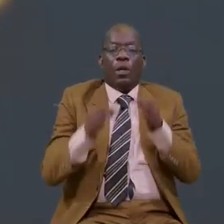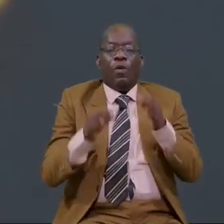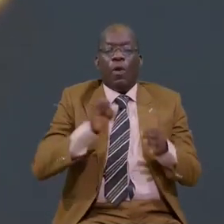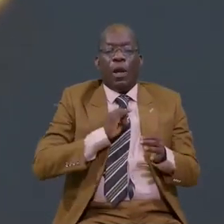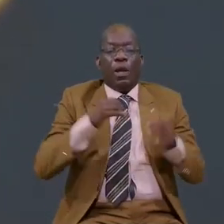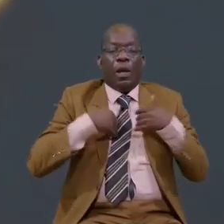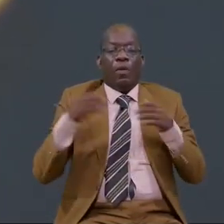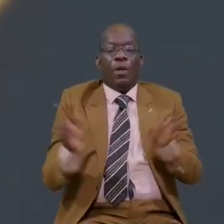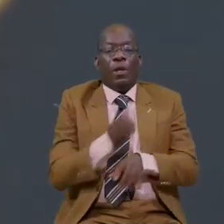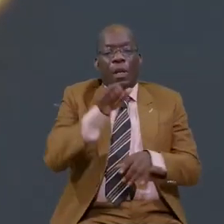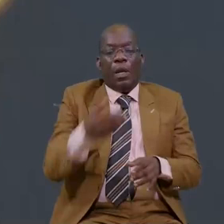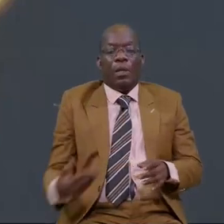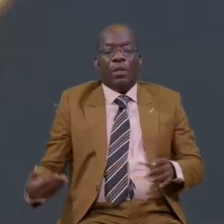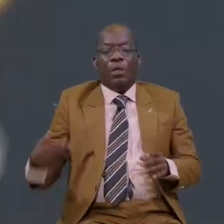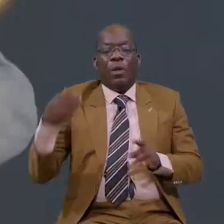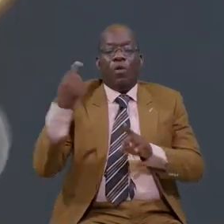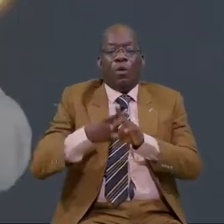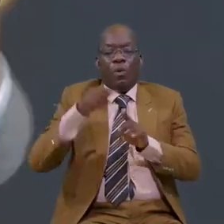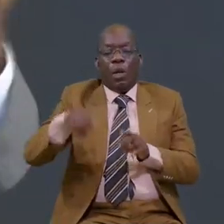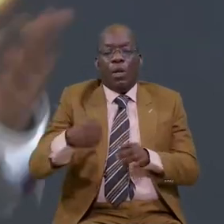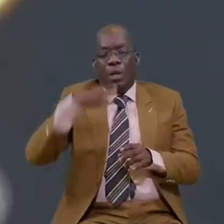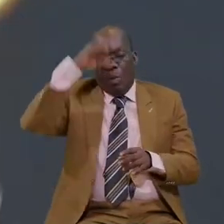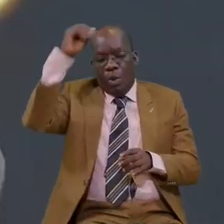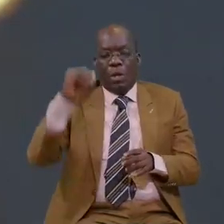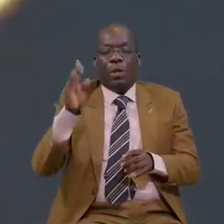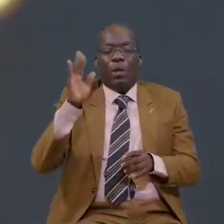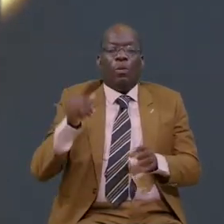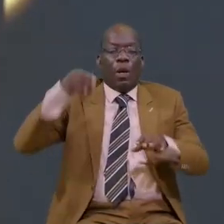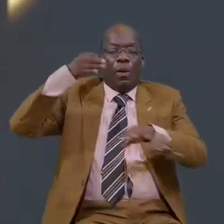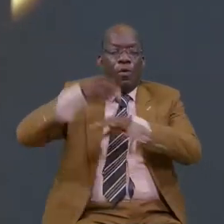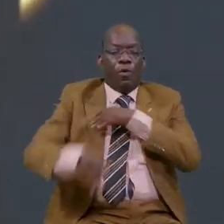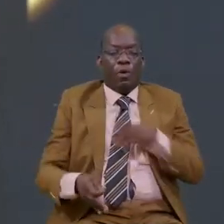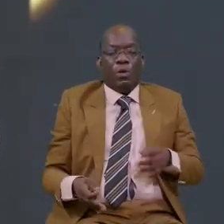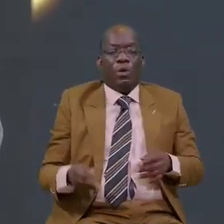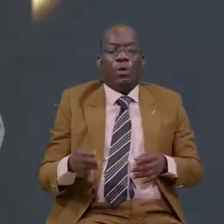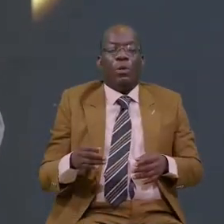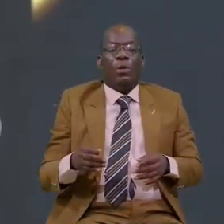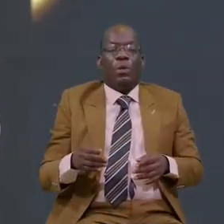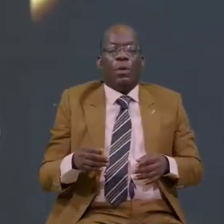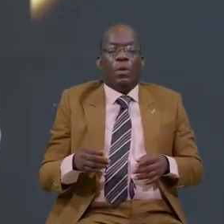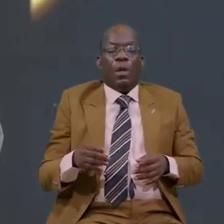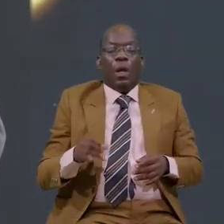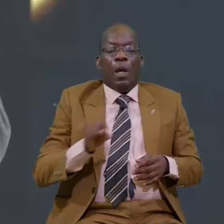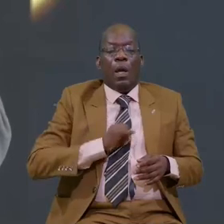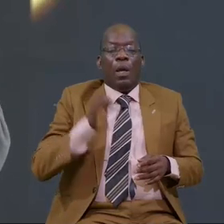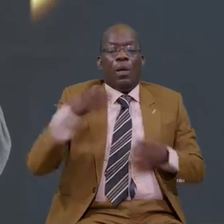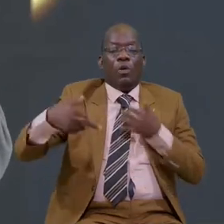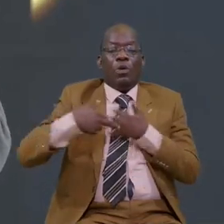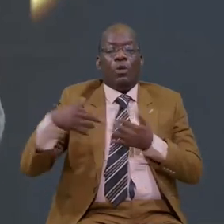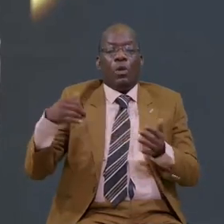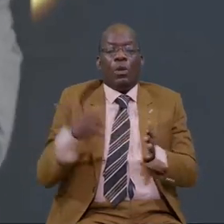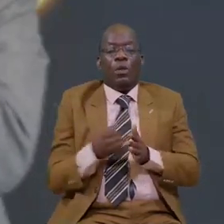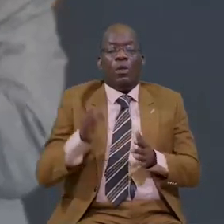Et si j'ai fait tort de quelque chose à quelqu'un, je lui rends le quadruple.